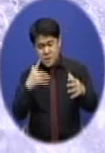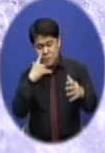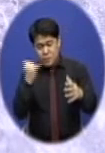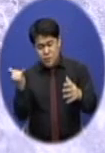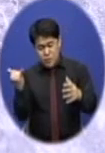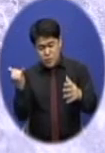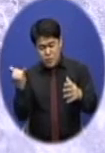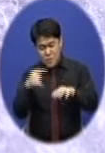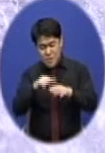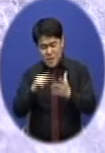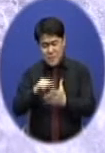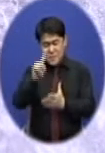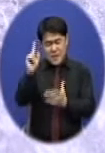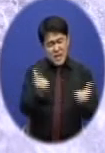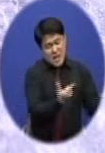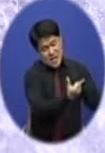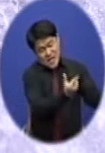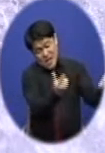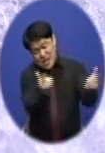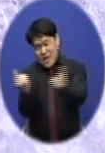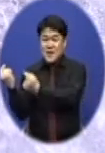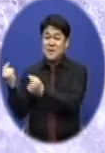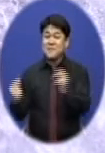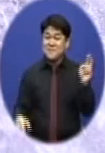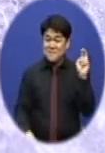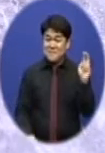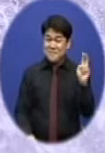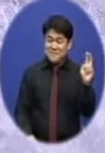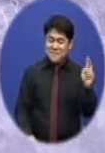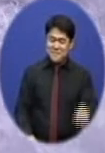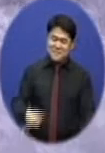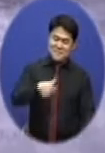세상이 궁금한 다 같은 마음